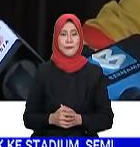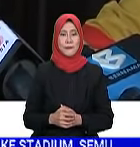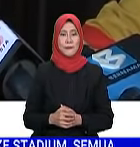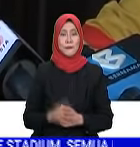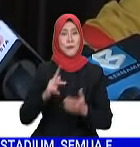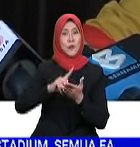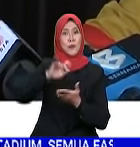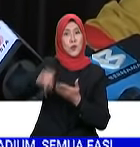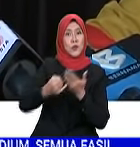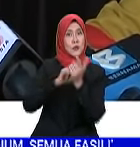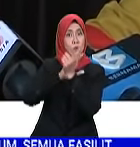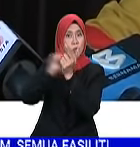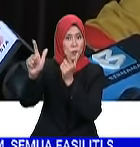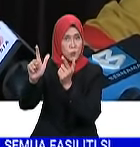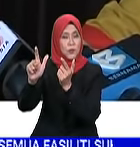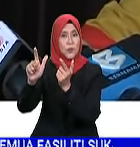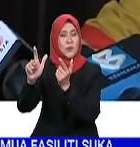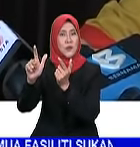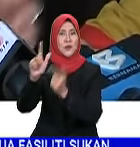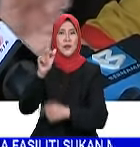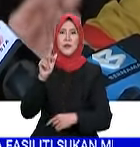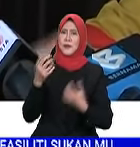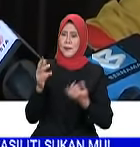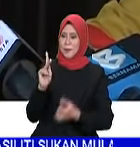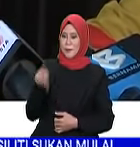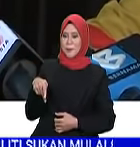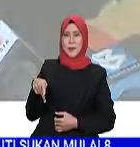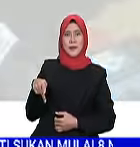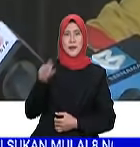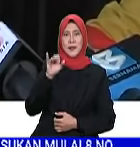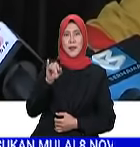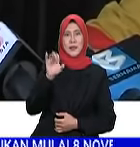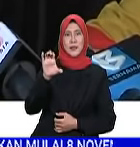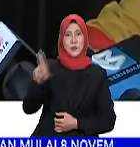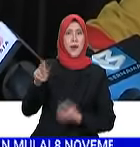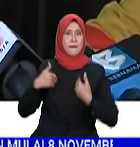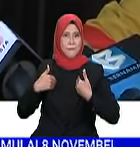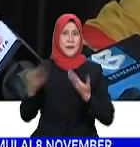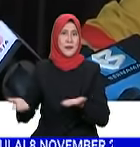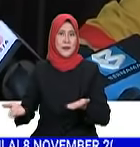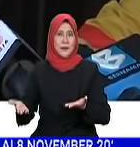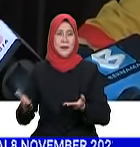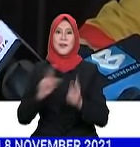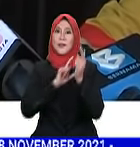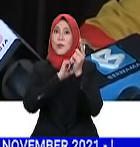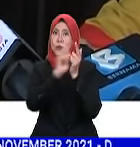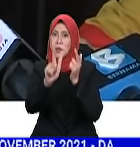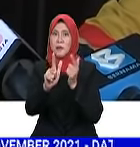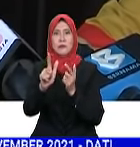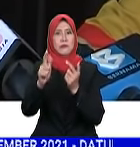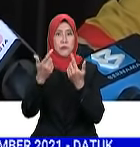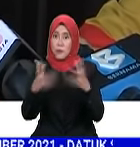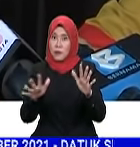Projek diluluskan tadi, kita akan KPICU ada sini. Yes. Lulusannya dan perlu